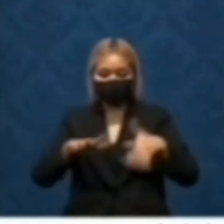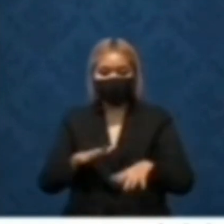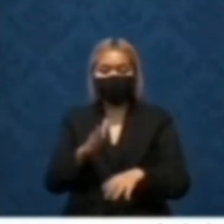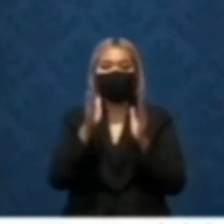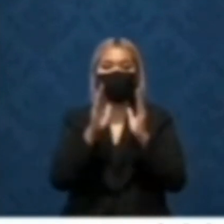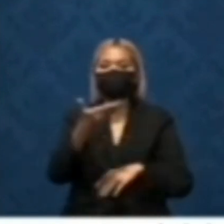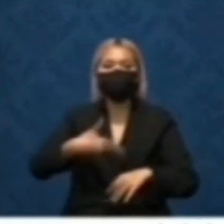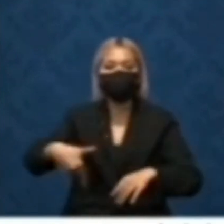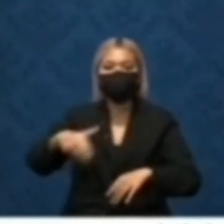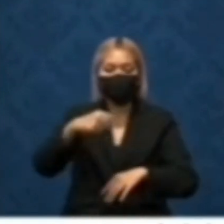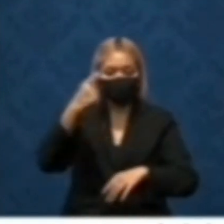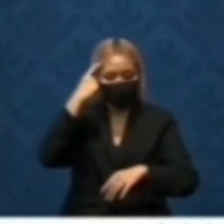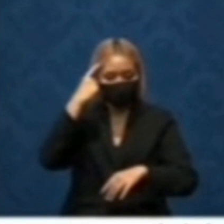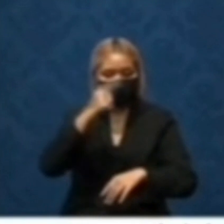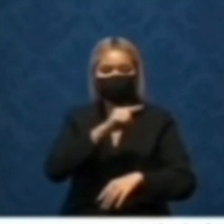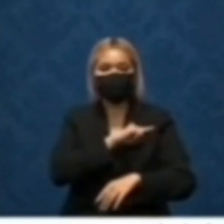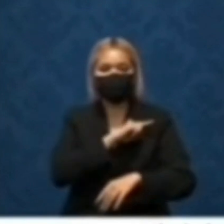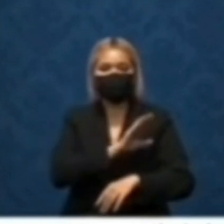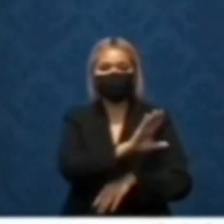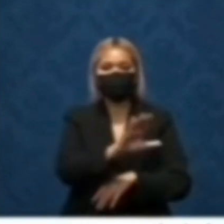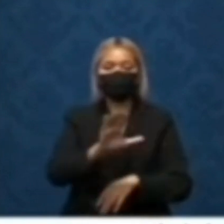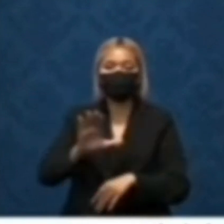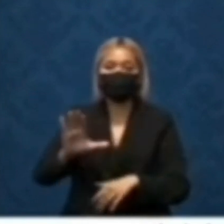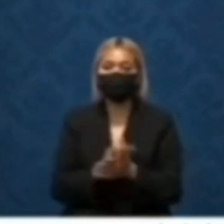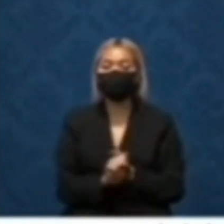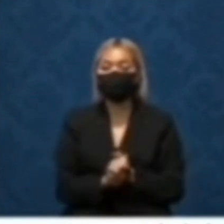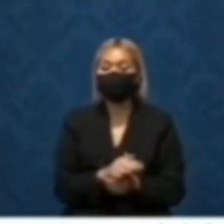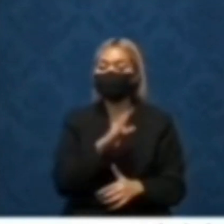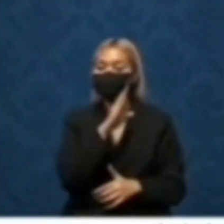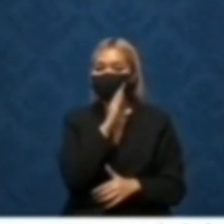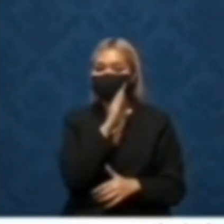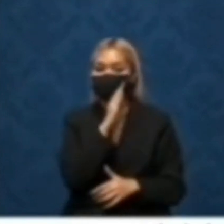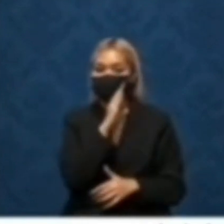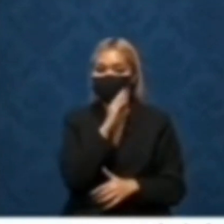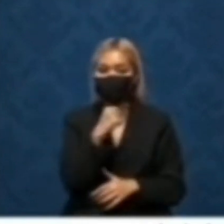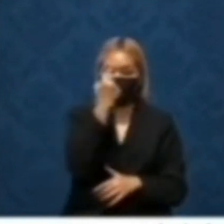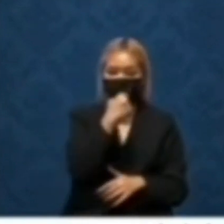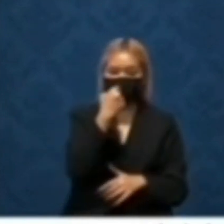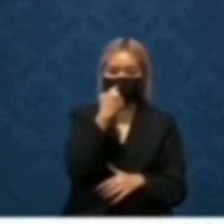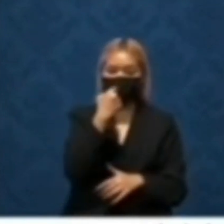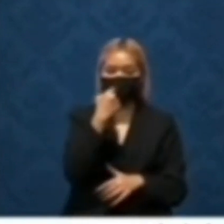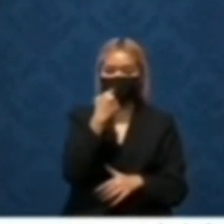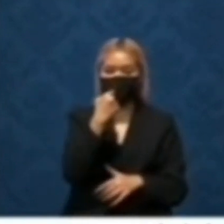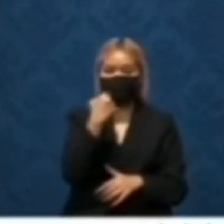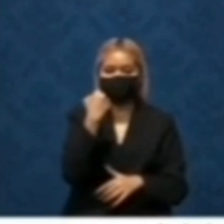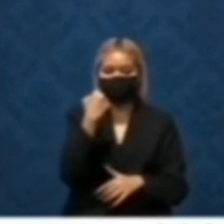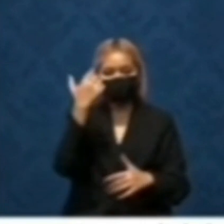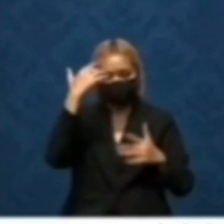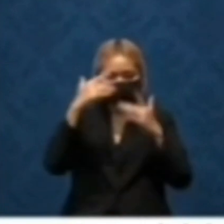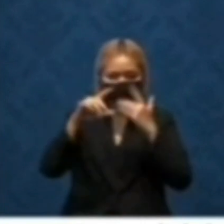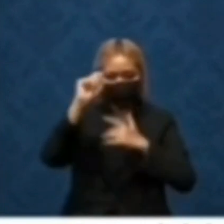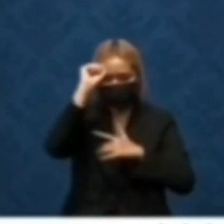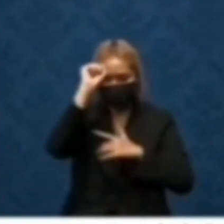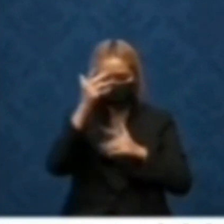ารณญาณของท่านเองผมถึงถามว่าในกรณีผู้ที่หลงผิดเข้าใจคำถามที่ผิดไปนั้นเป็